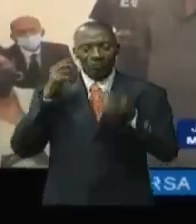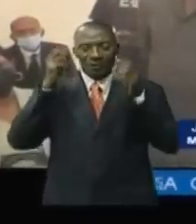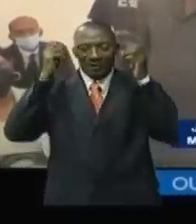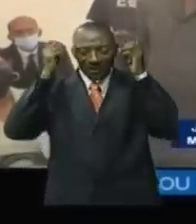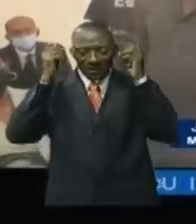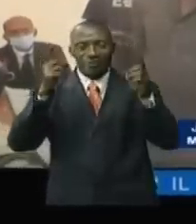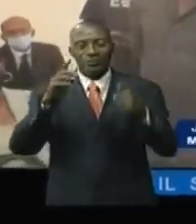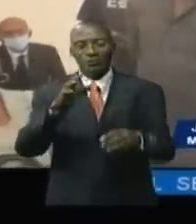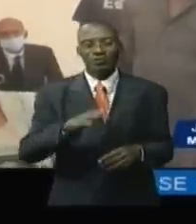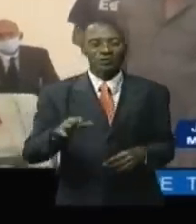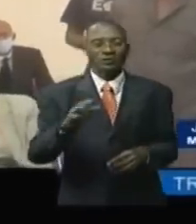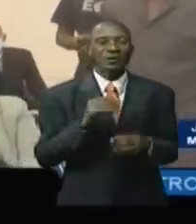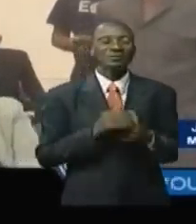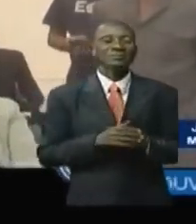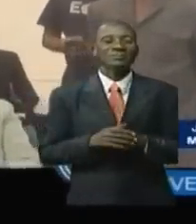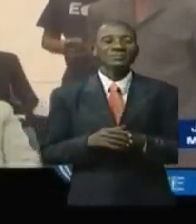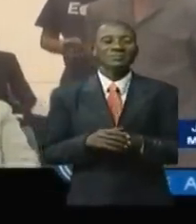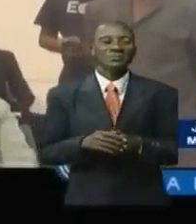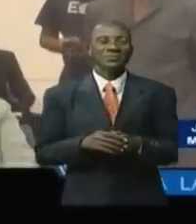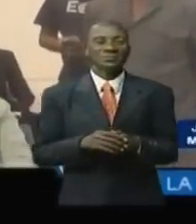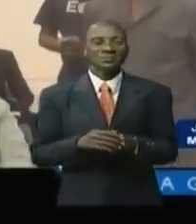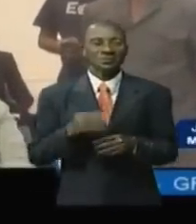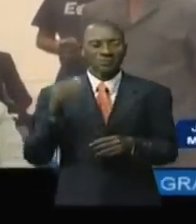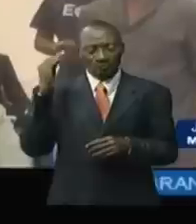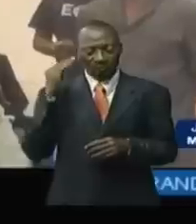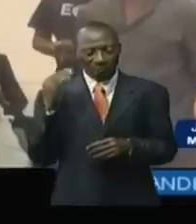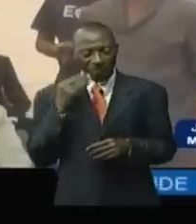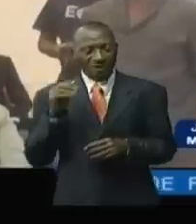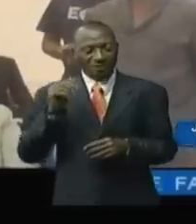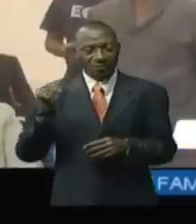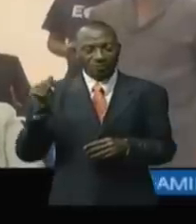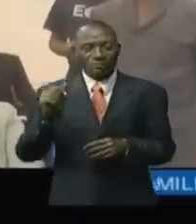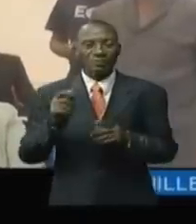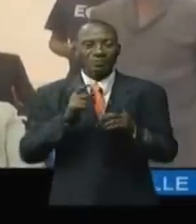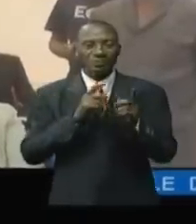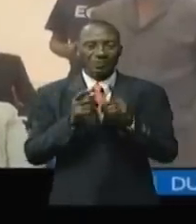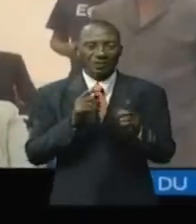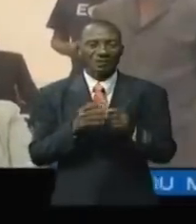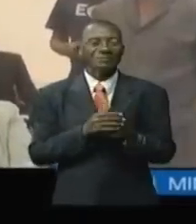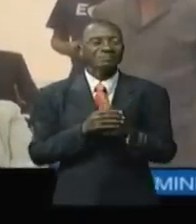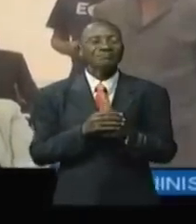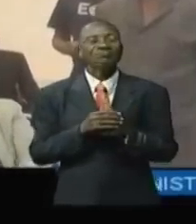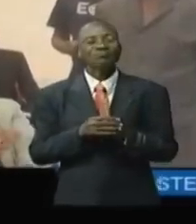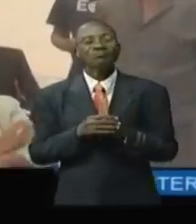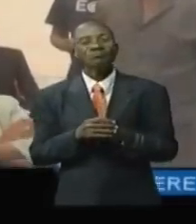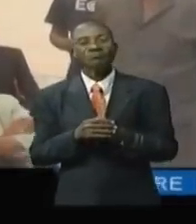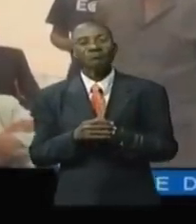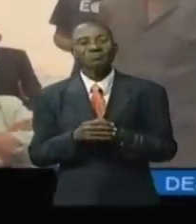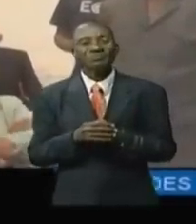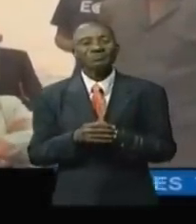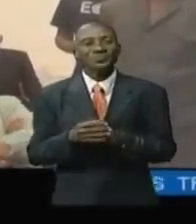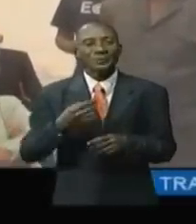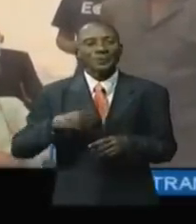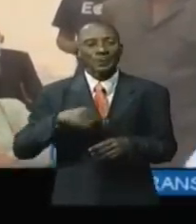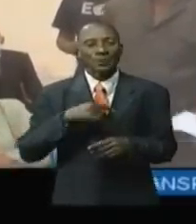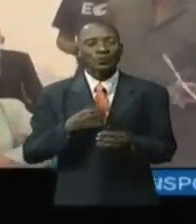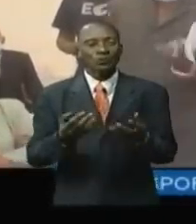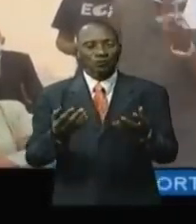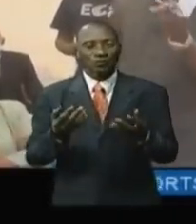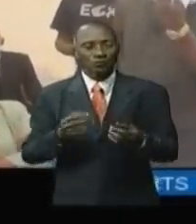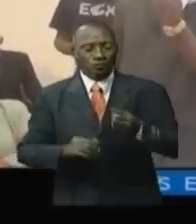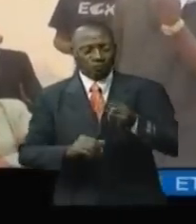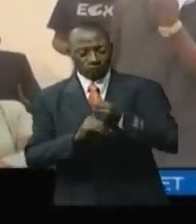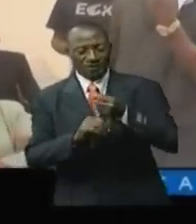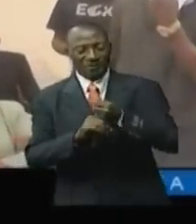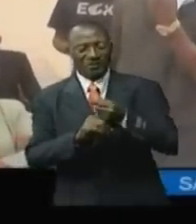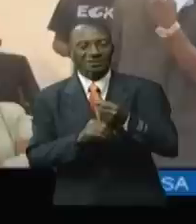mon collègue de l'enseignement supérieur universitaire et même celui de l'enseignement primaire du conseil technique pour qu'on revienne à éduquer la